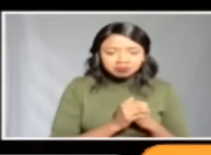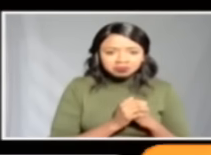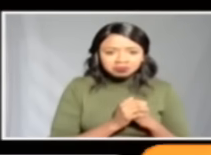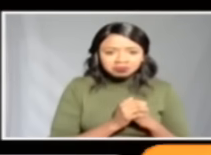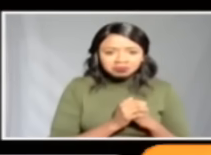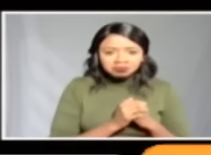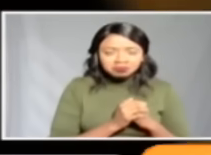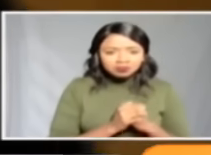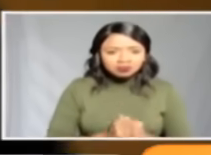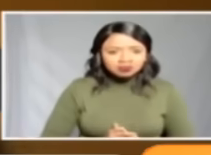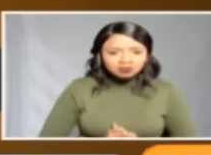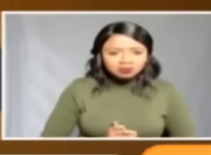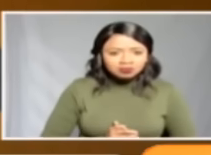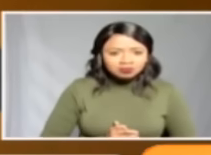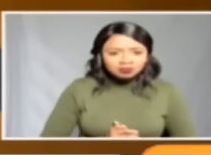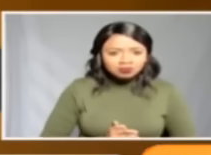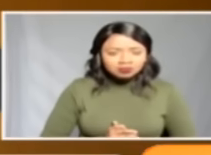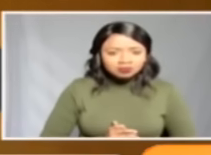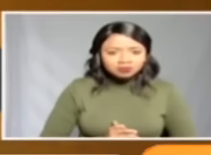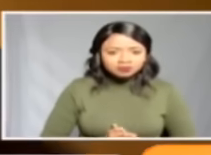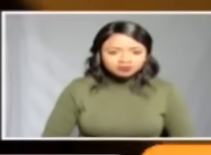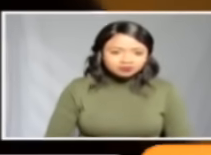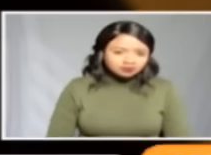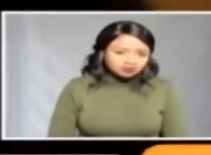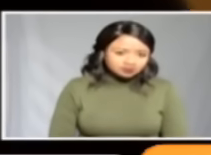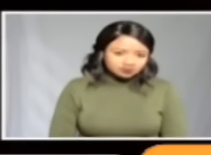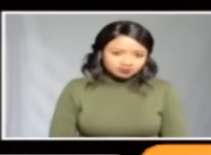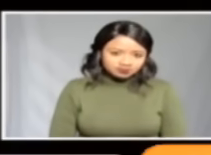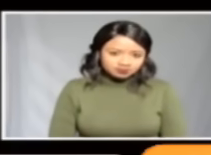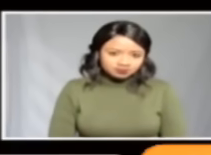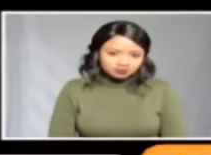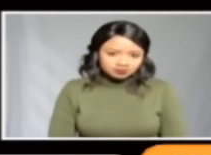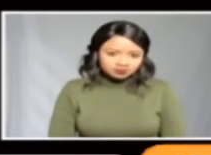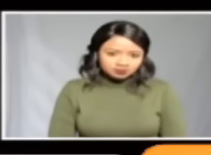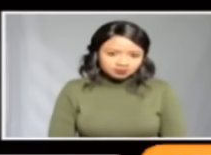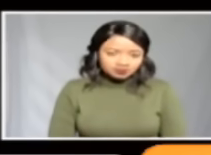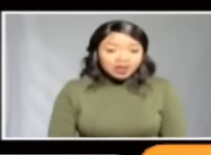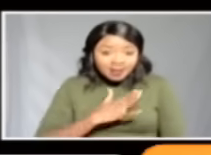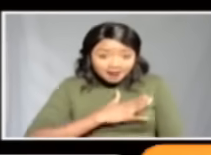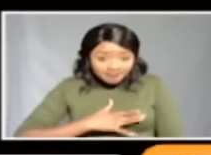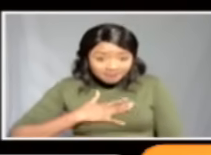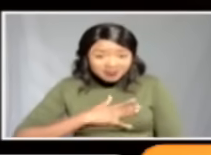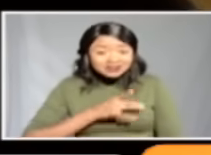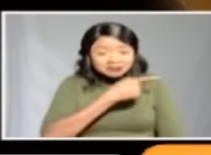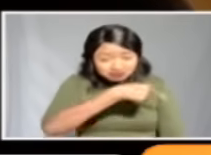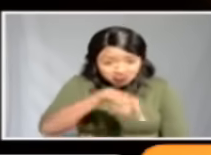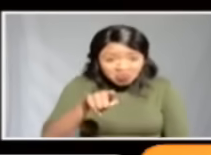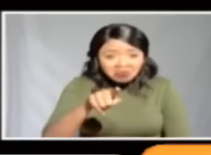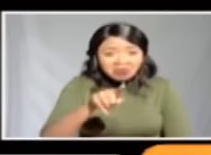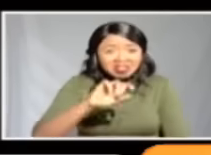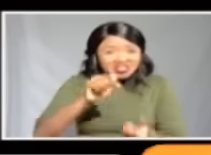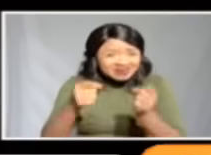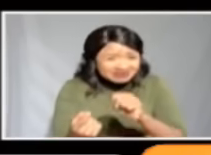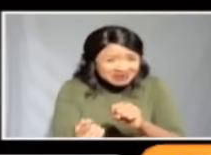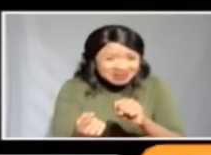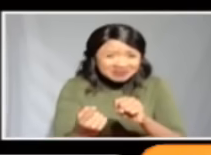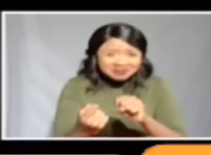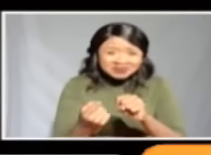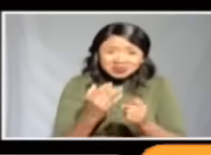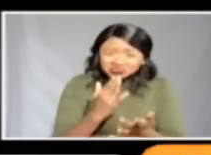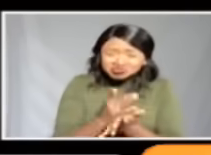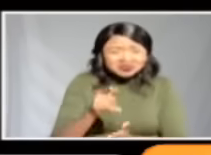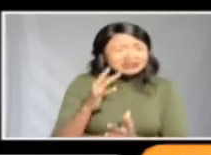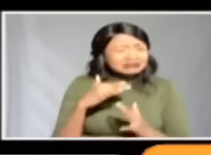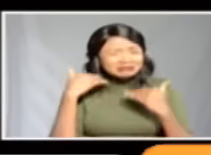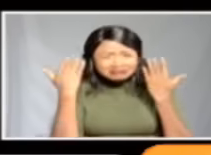Sikia ujumbe kwa kile mtoto anaweza rudi huko. Alale na mtoto. Akwambukisa atakuwa ujui. Sasa hiyo ndio nasikia garoni